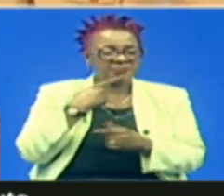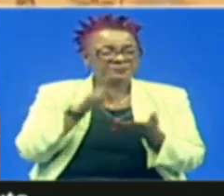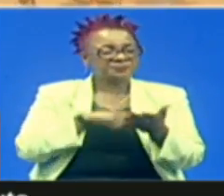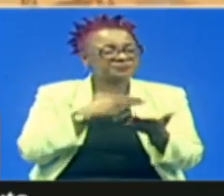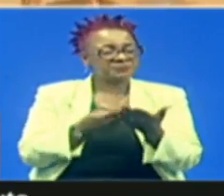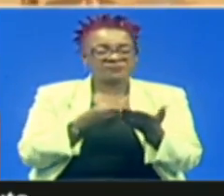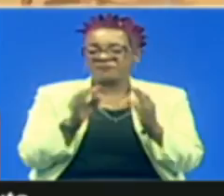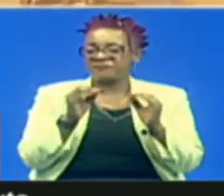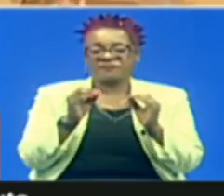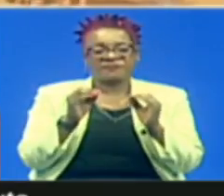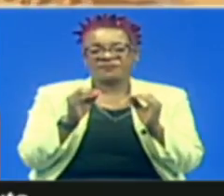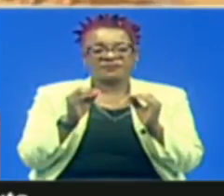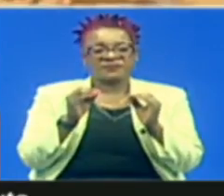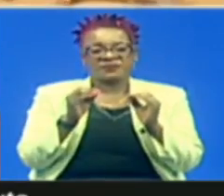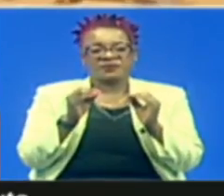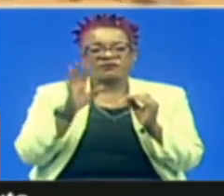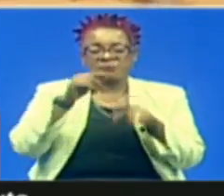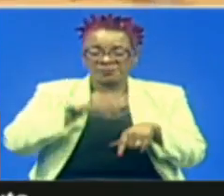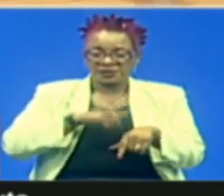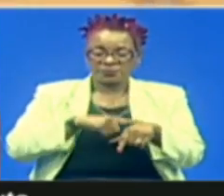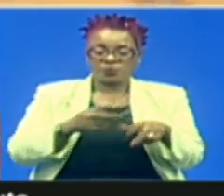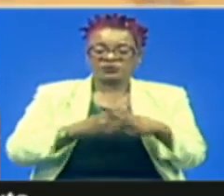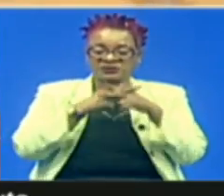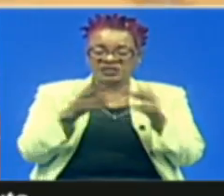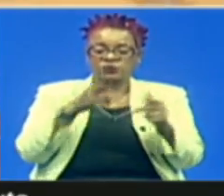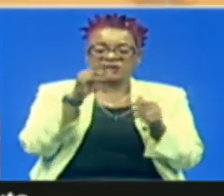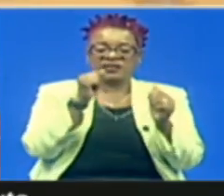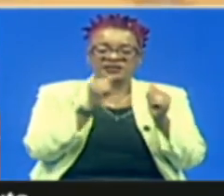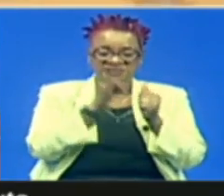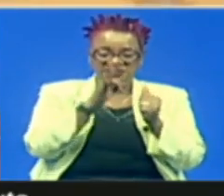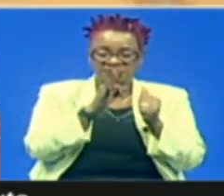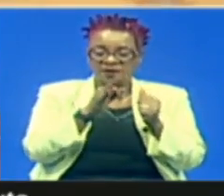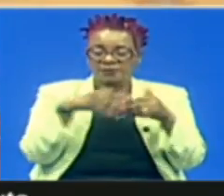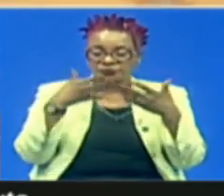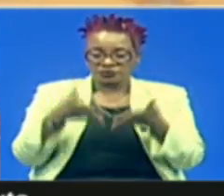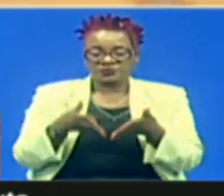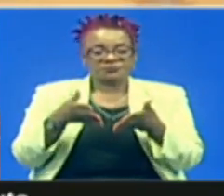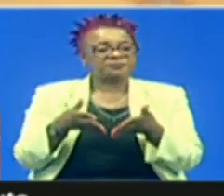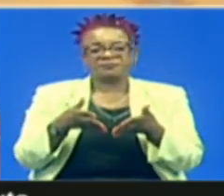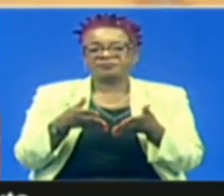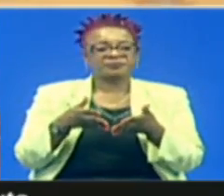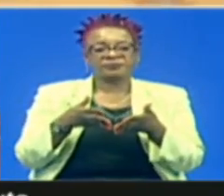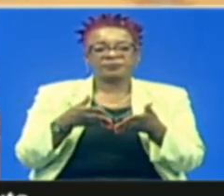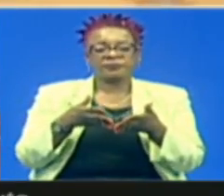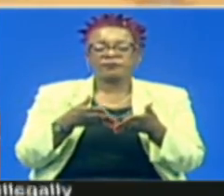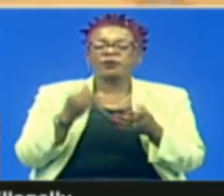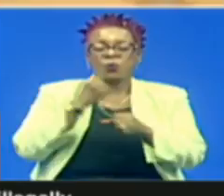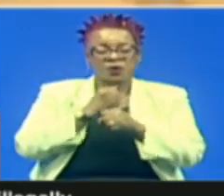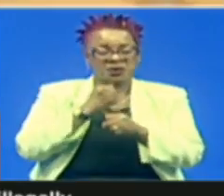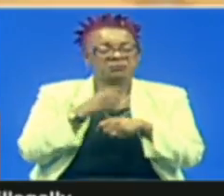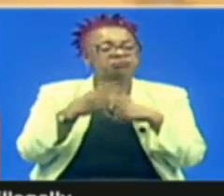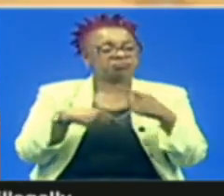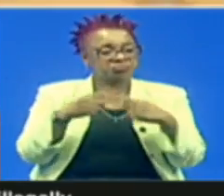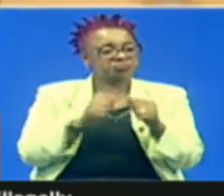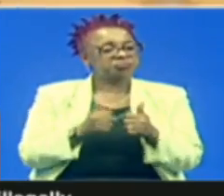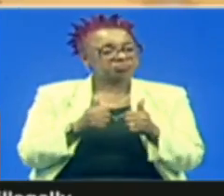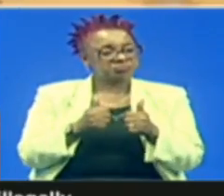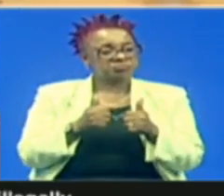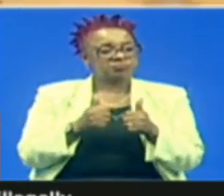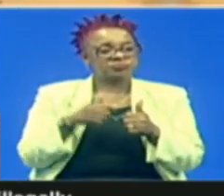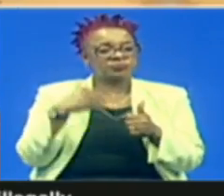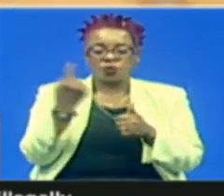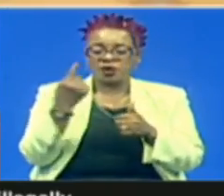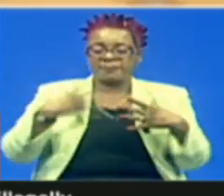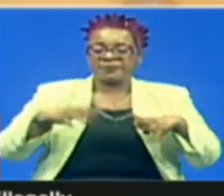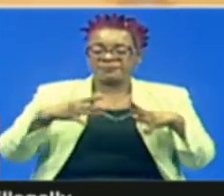sababu tangu tuanze na yeye 2013 mpaka wa leo sijaona mahali ameelekea na kazi yake. Ni ile tu wale wandani wake